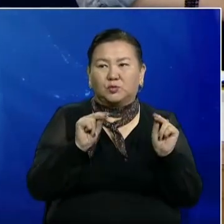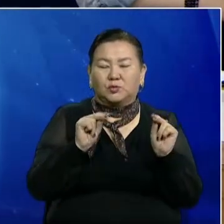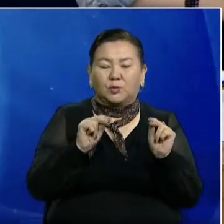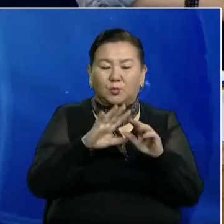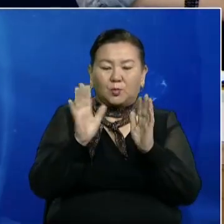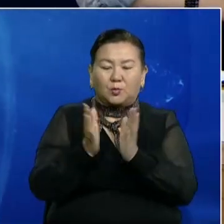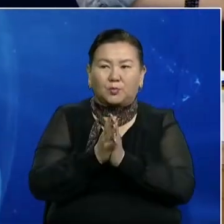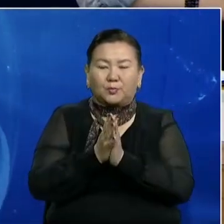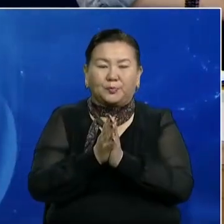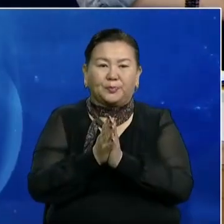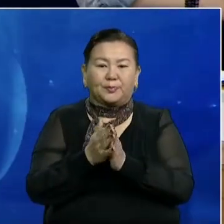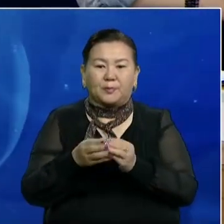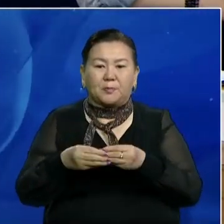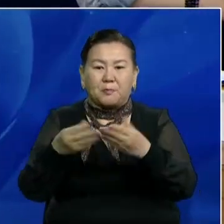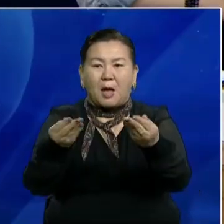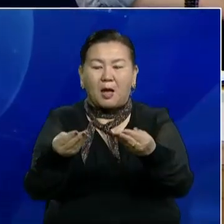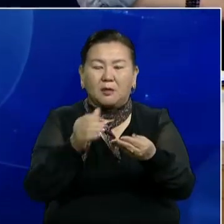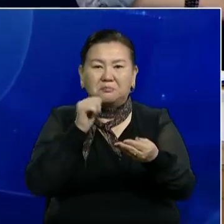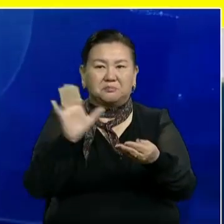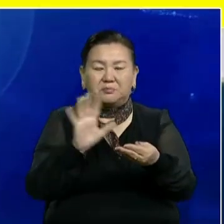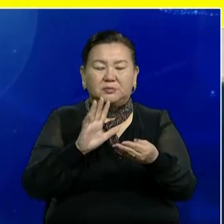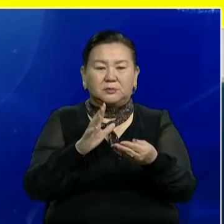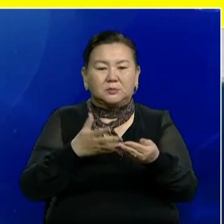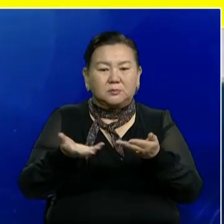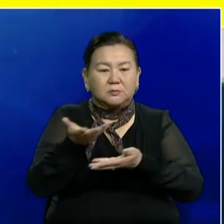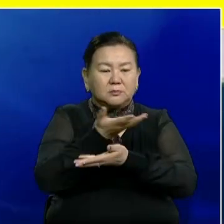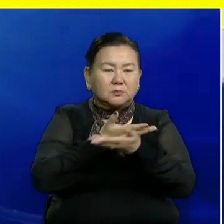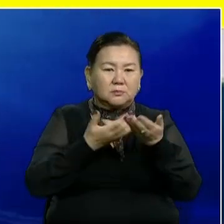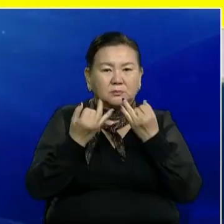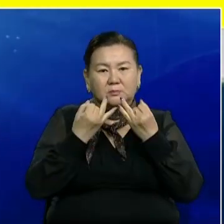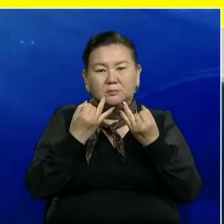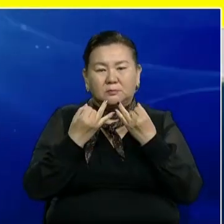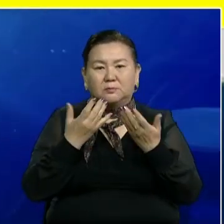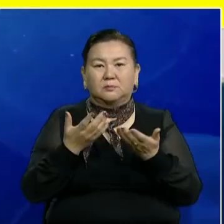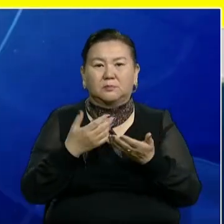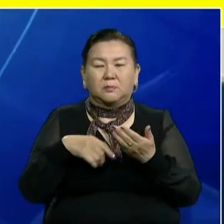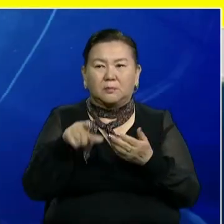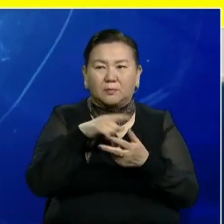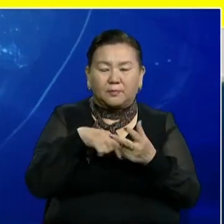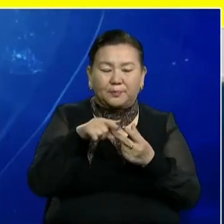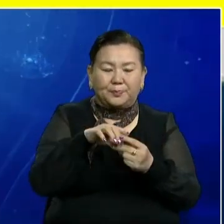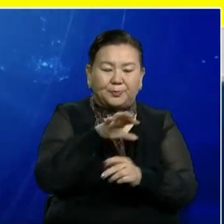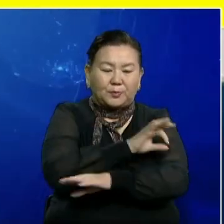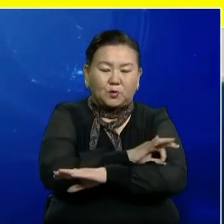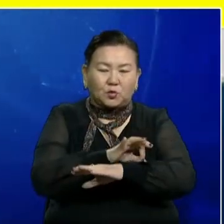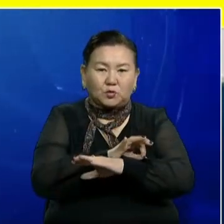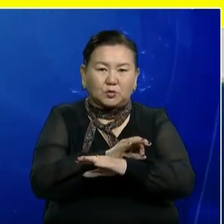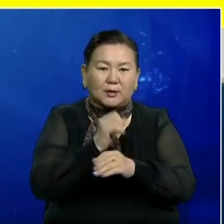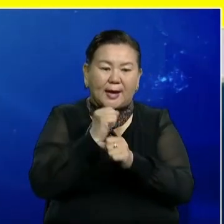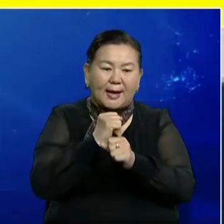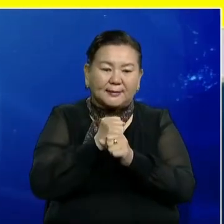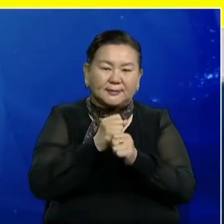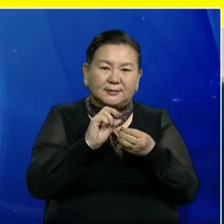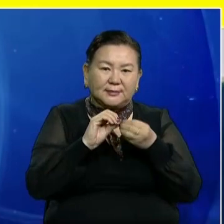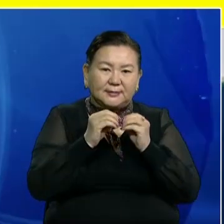бид нарт бол яг ингээд шууд ингээд замаа гэд өгч хүмүүс бол ингээд мөнгө өгөхгүй шүү дээ. Тэгээд тийм болохоор бид нар төсөл олгоод арай нөгөө нэг ажил хэрэгч тал